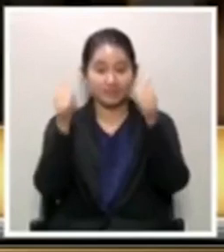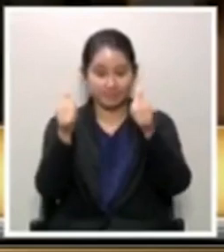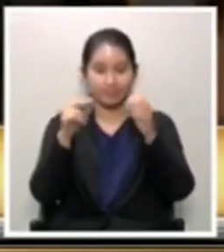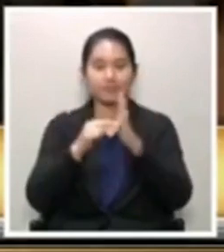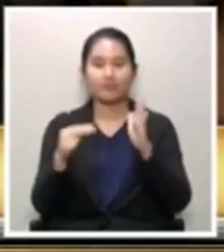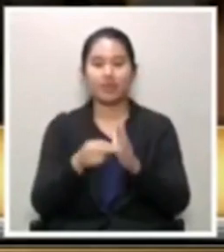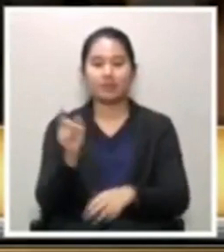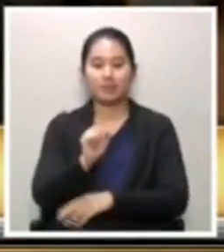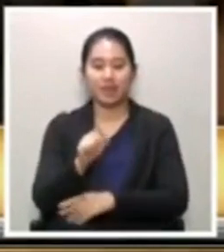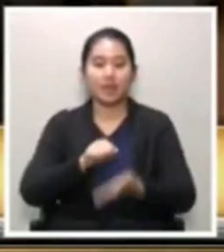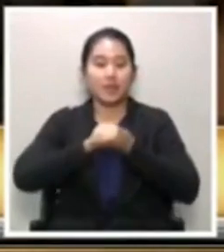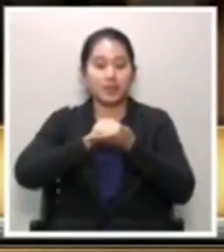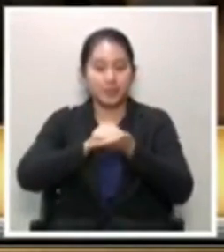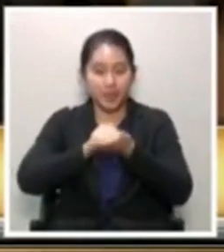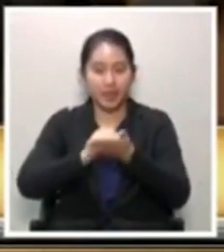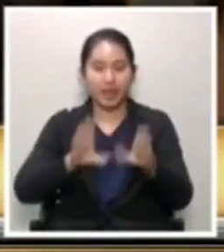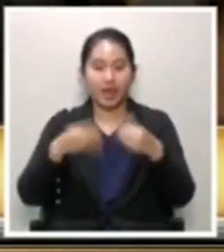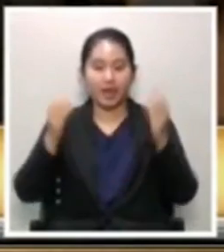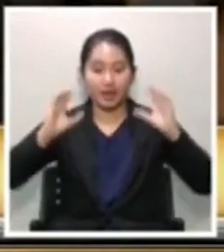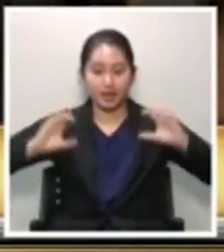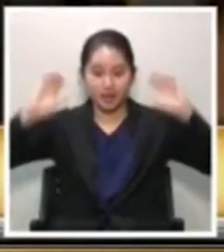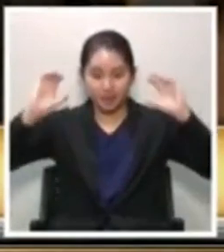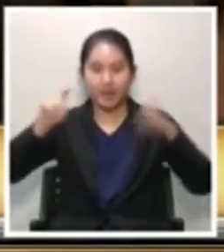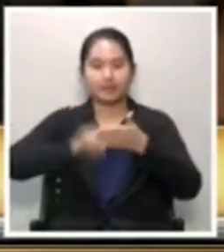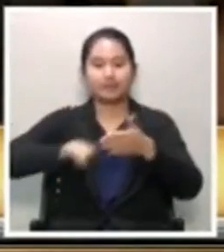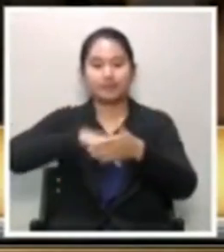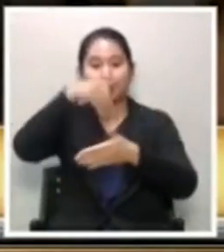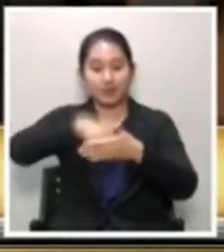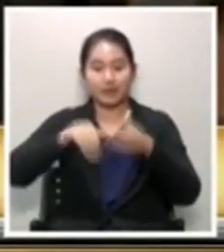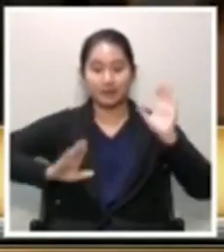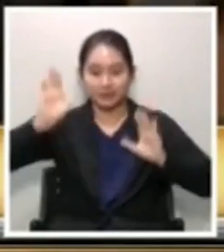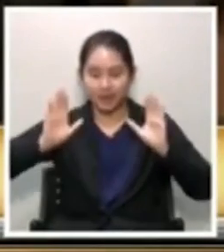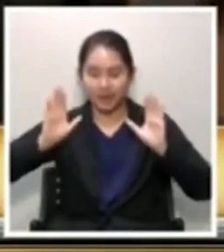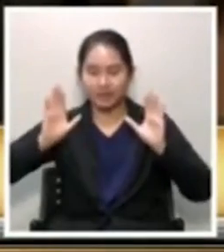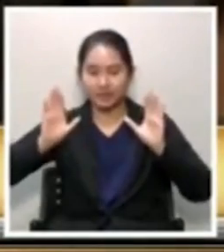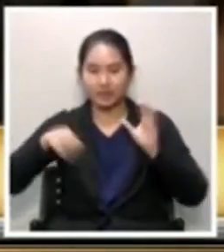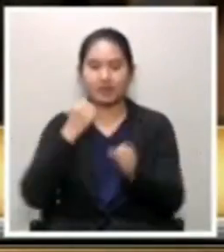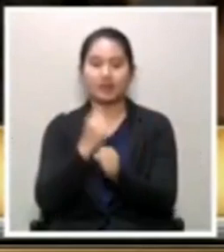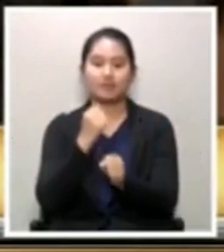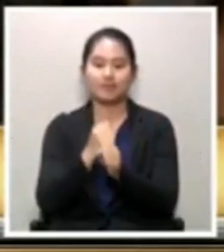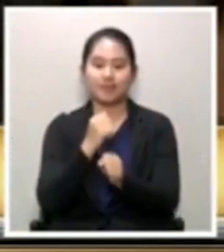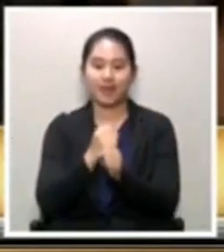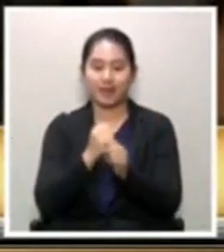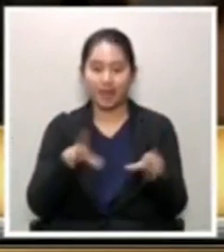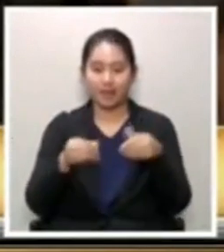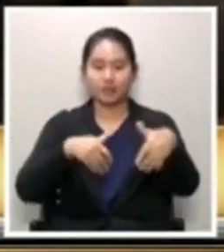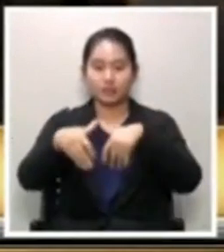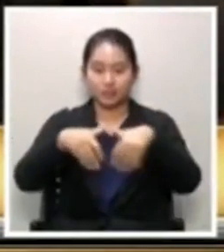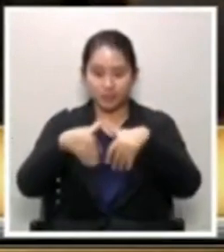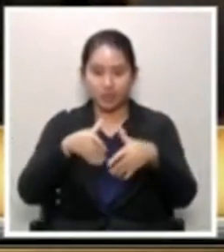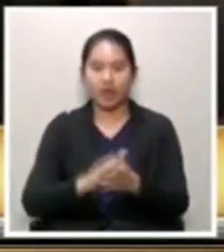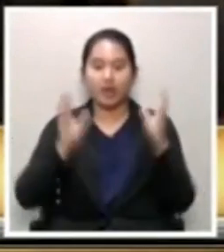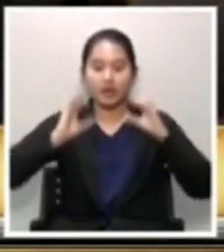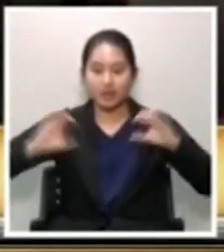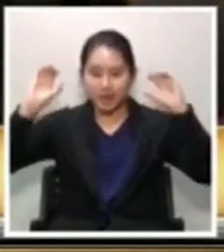อำนวยให้รัฐบาลที่มาจากการเลือกตั้งของประชาชนได้เข้ามาบริหารประเทศจะต้องอำนวยให้เกิดรัฐบาลที่มีเสถียรภ